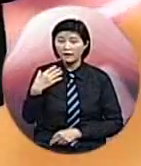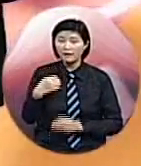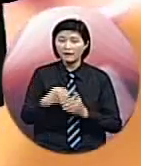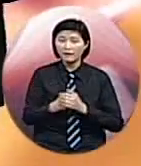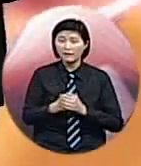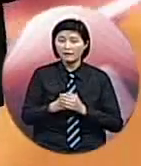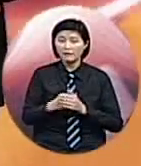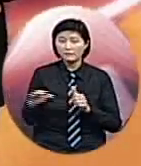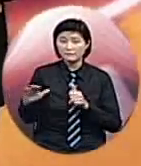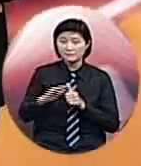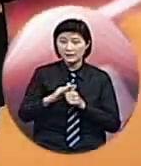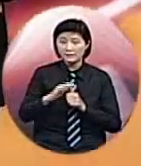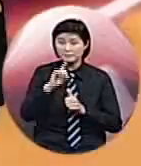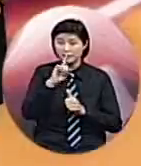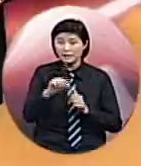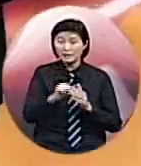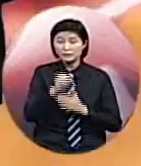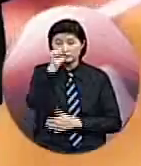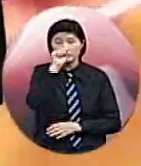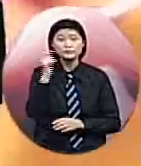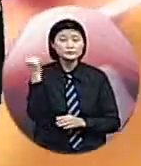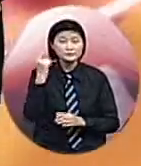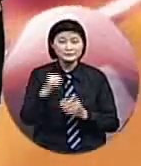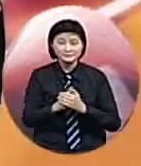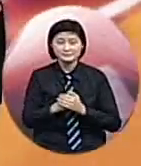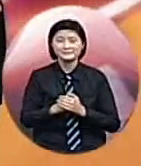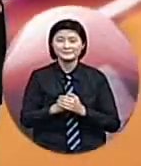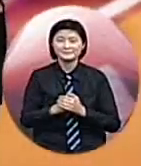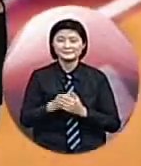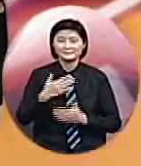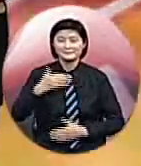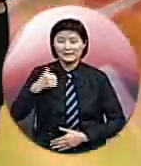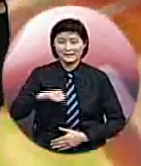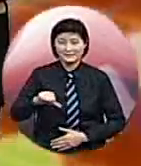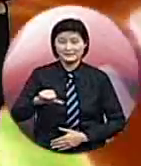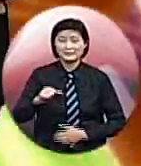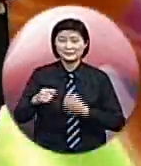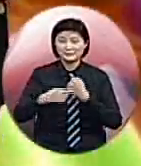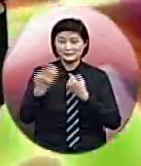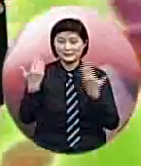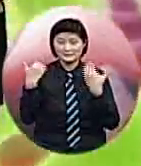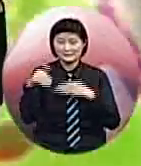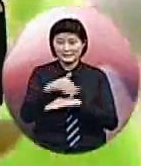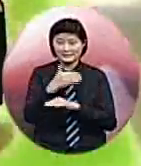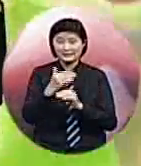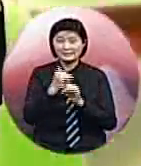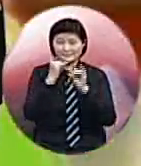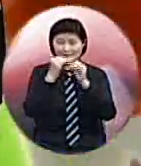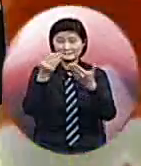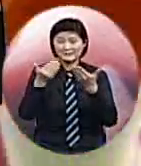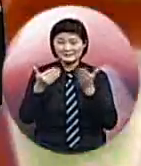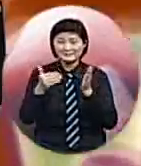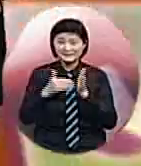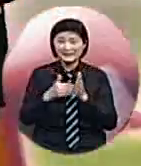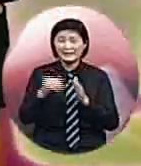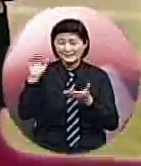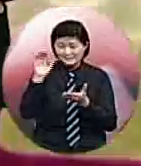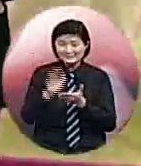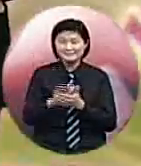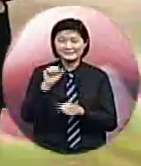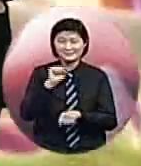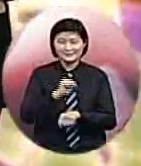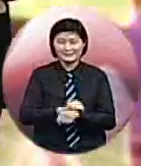잘려. 네. 저 좋은 소식. 좋은 소식. 우리 아들이 학교 초등학교 다니는데 상을 타왔어. 아이고